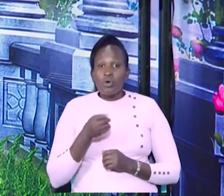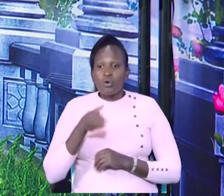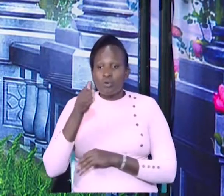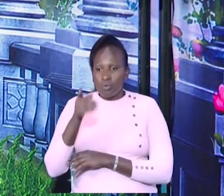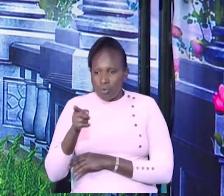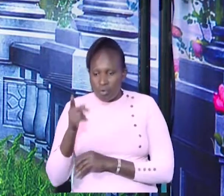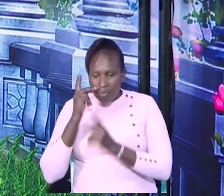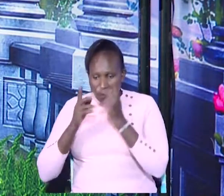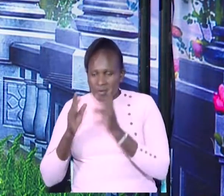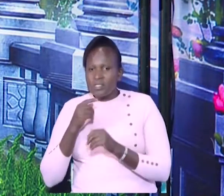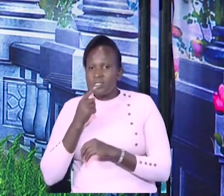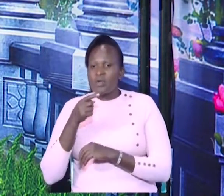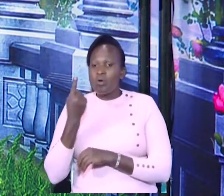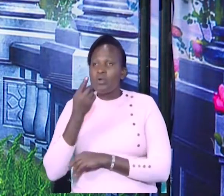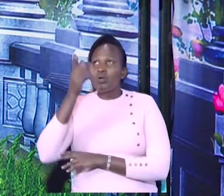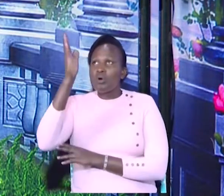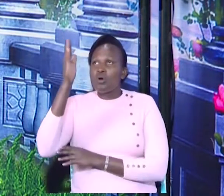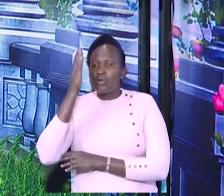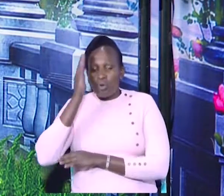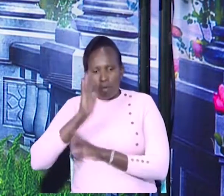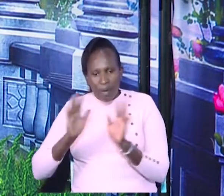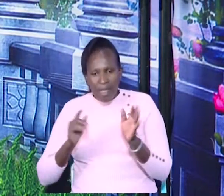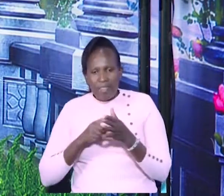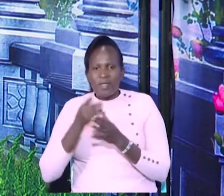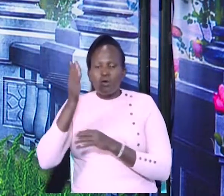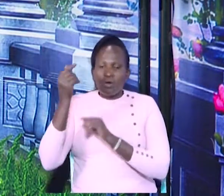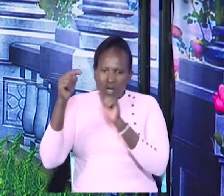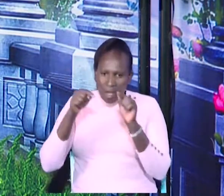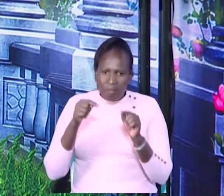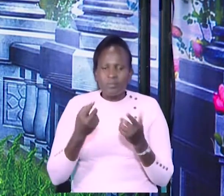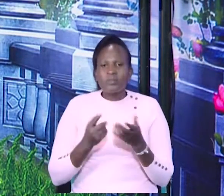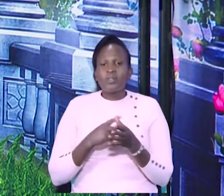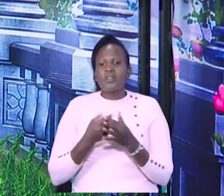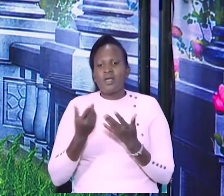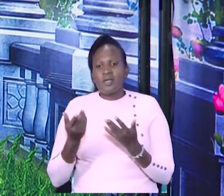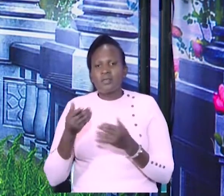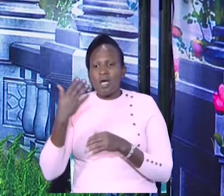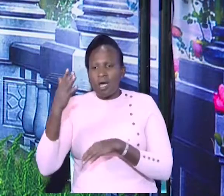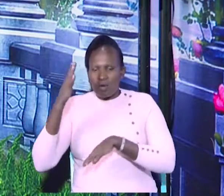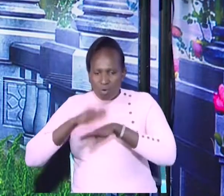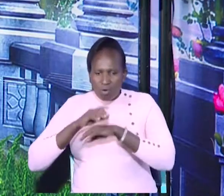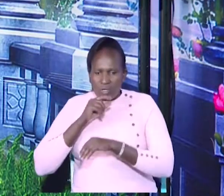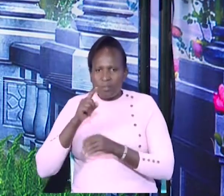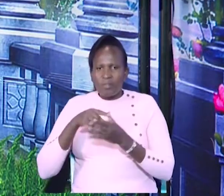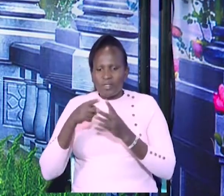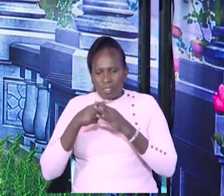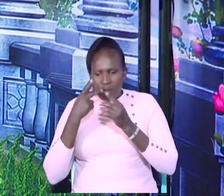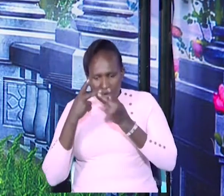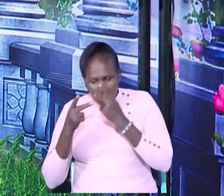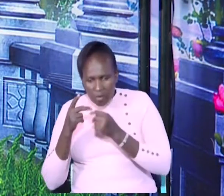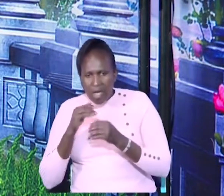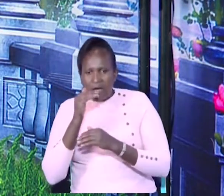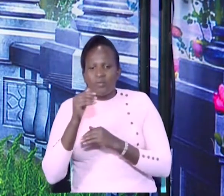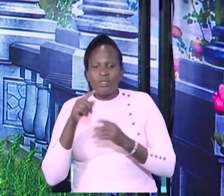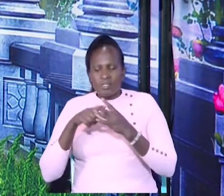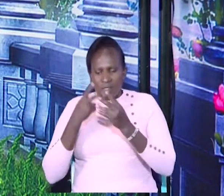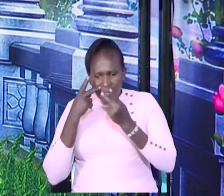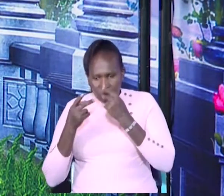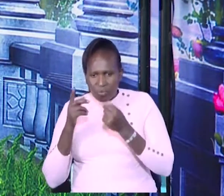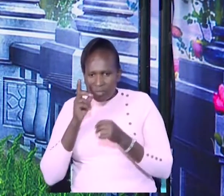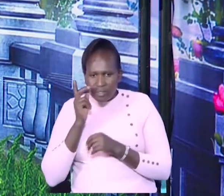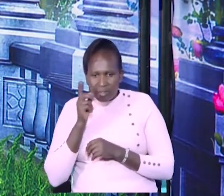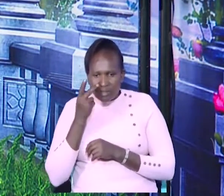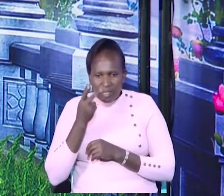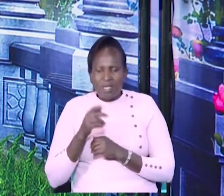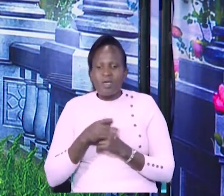akasema it only you God who knows. Na kwa hivyo Mungu akamkujia mkono wake ukakuwa juu yake na akaanza kutabiri. Baada ya kuanza kutabiri tuliona